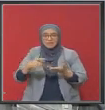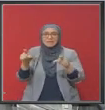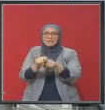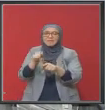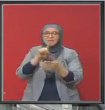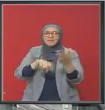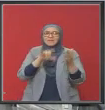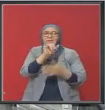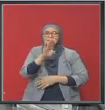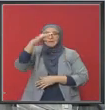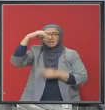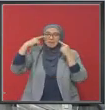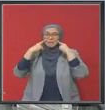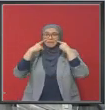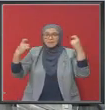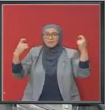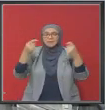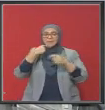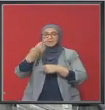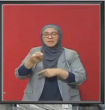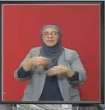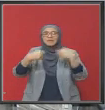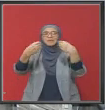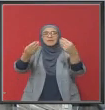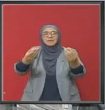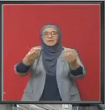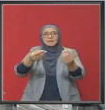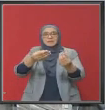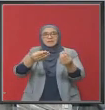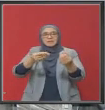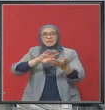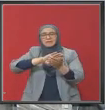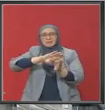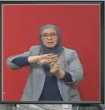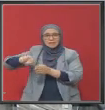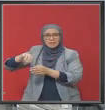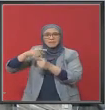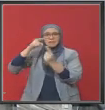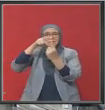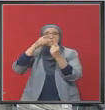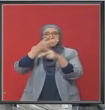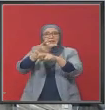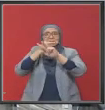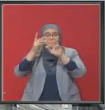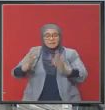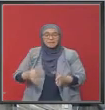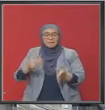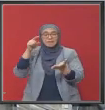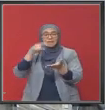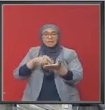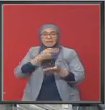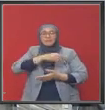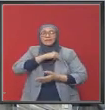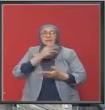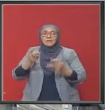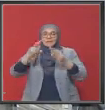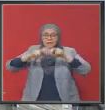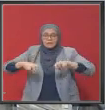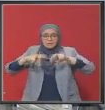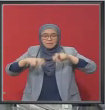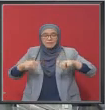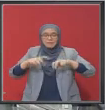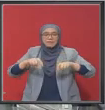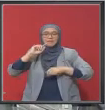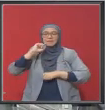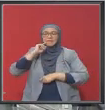tekan juga diberikan kepada peminjam ini aku katanya Kementerian sedang mengkaji cadang ini secara sisir ya